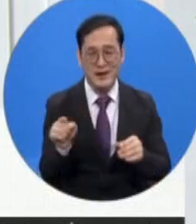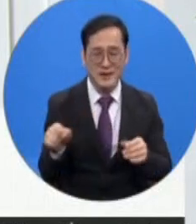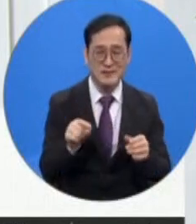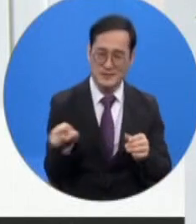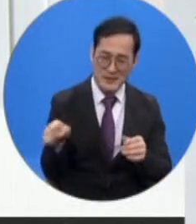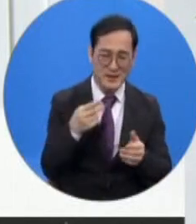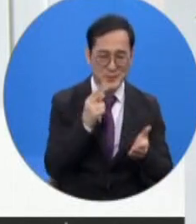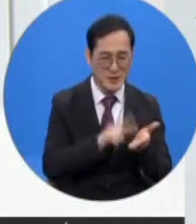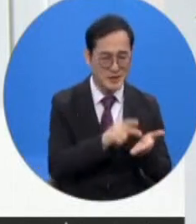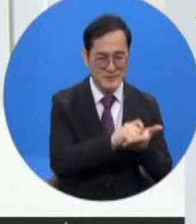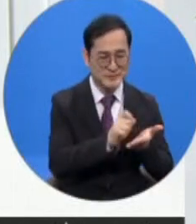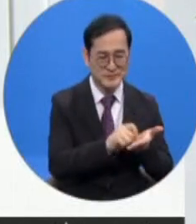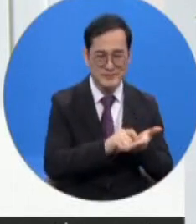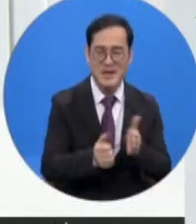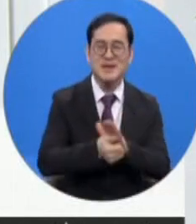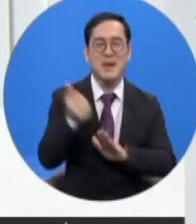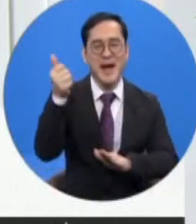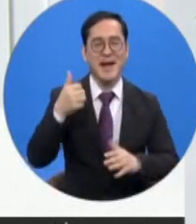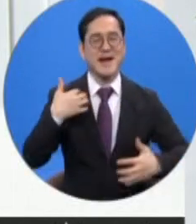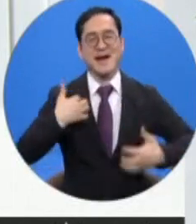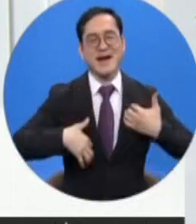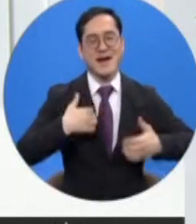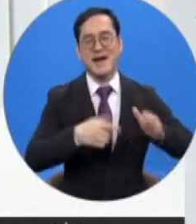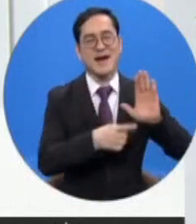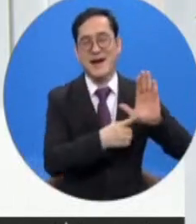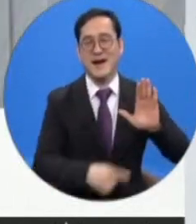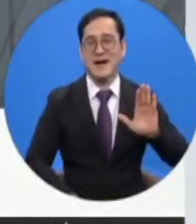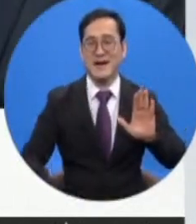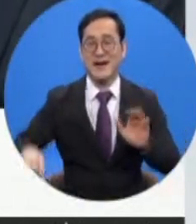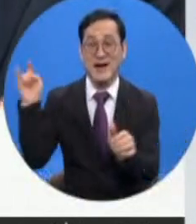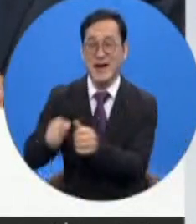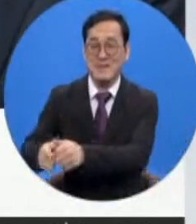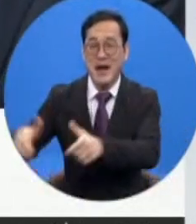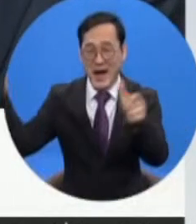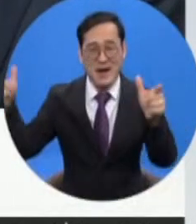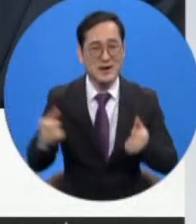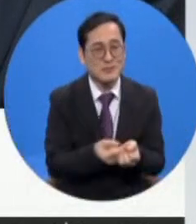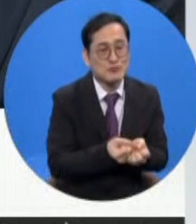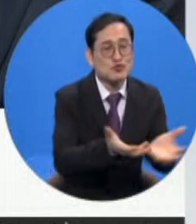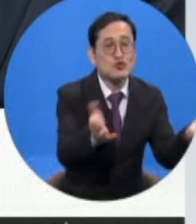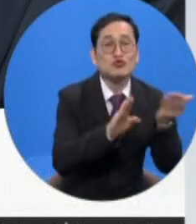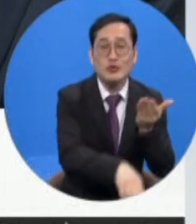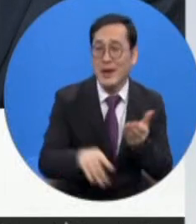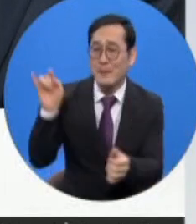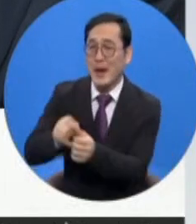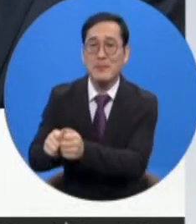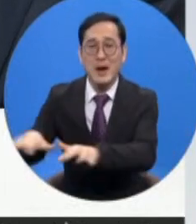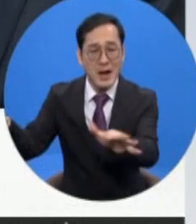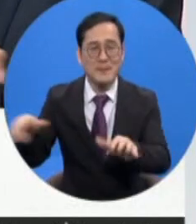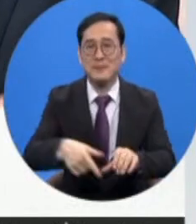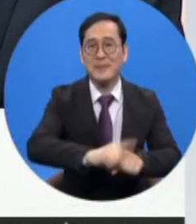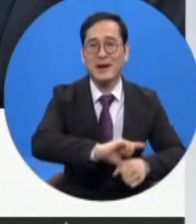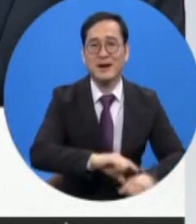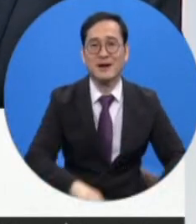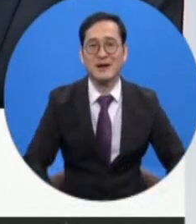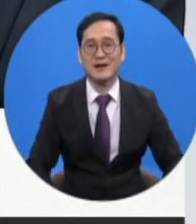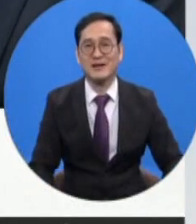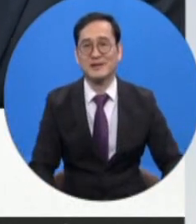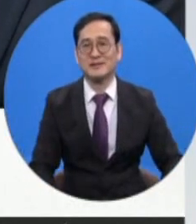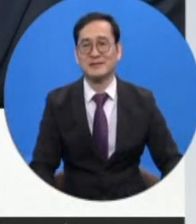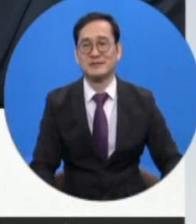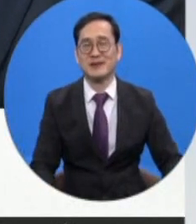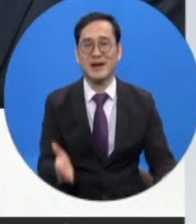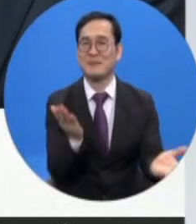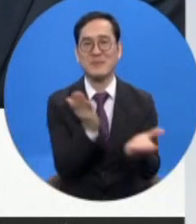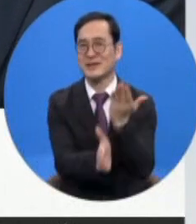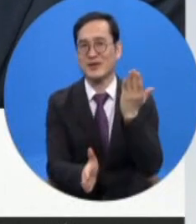코로나가 2년째지만 가장 최악의 상황에 몰려 있죠. 그렇기 때문에 사실 어떻게 보면 지금이야말로 지금 이제 대통령이 코로나 관련해서